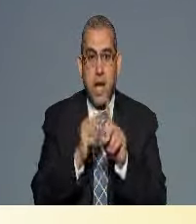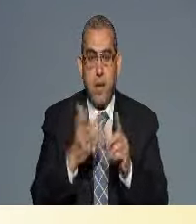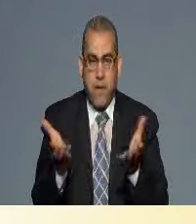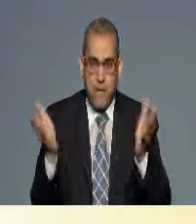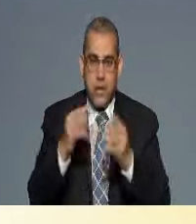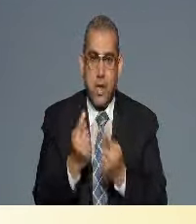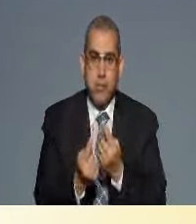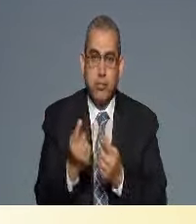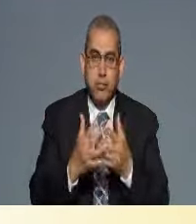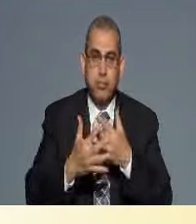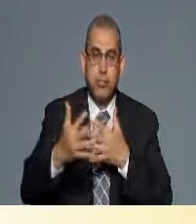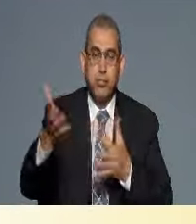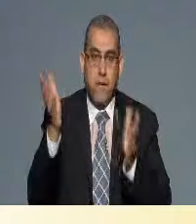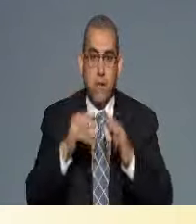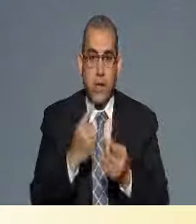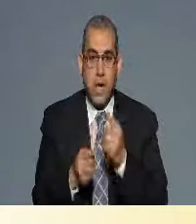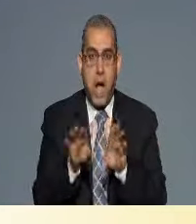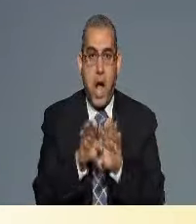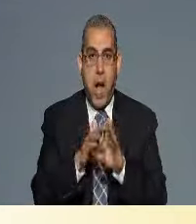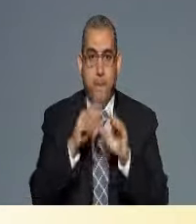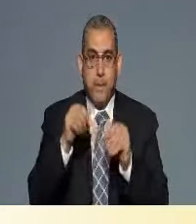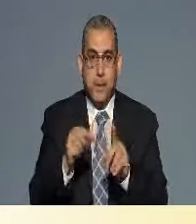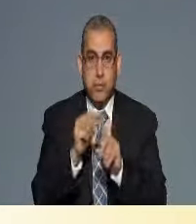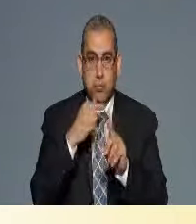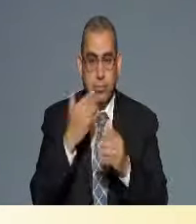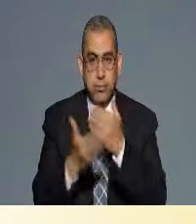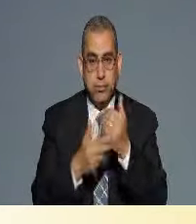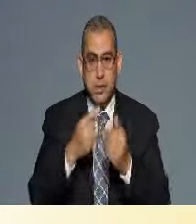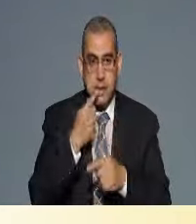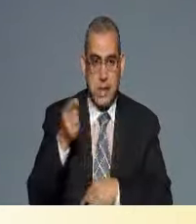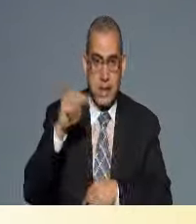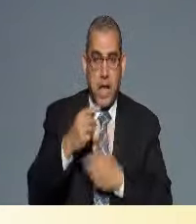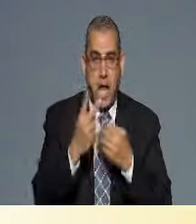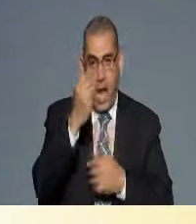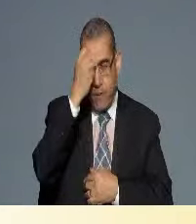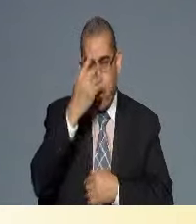المساحة المخصصة لمحصول القمح الموسم القادم